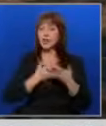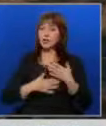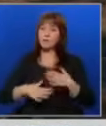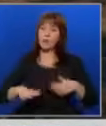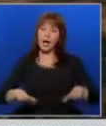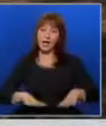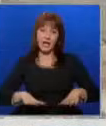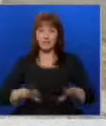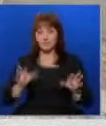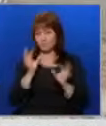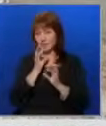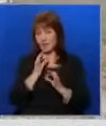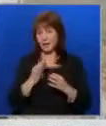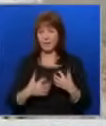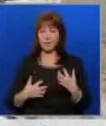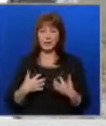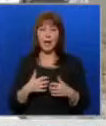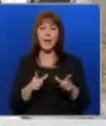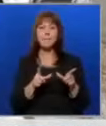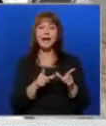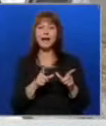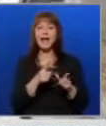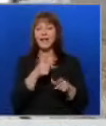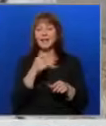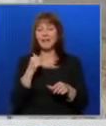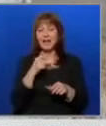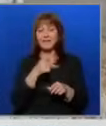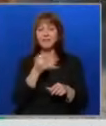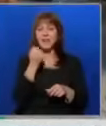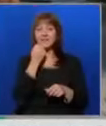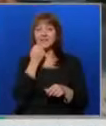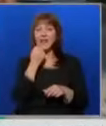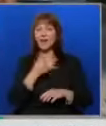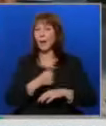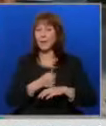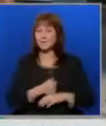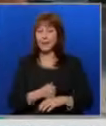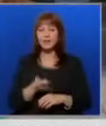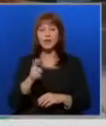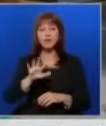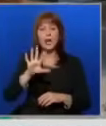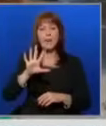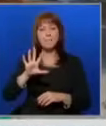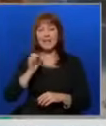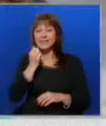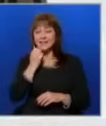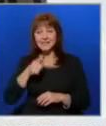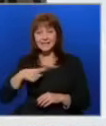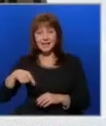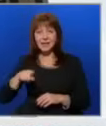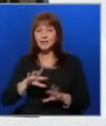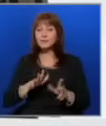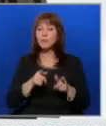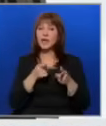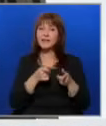града, няма напрежение. Марияна Атанасова е кметски наместник на село Баланите и още 5 населени места в община Габрово. Според